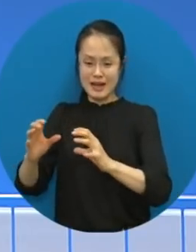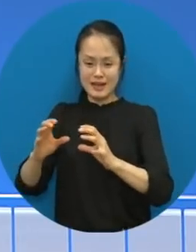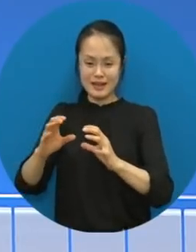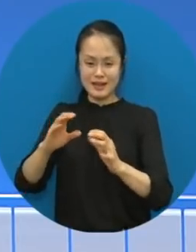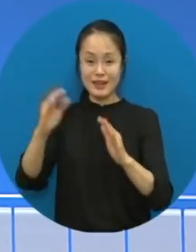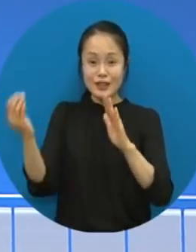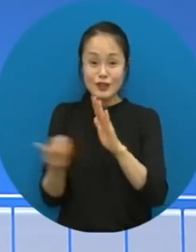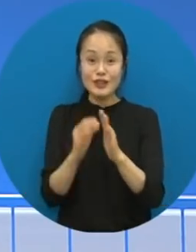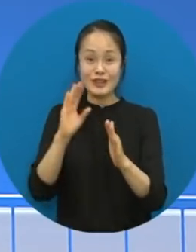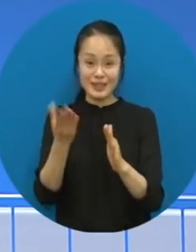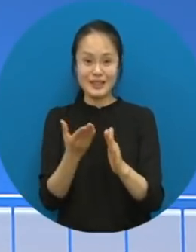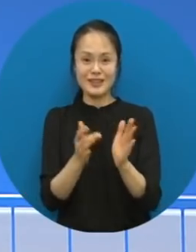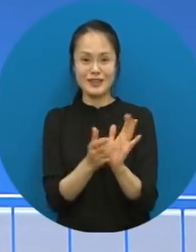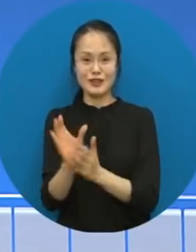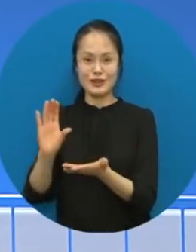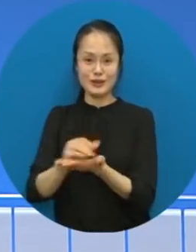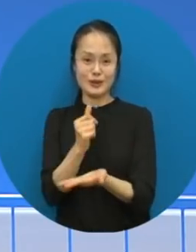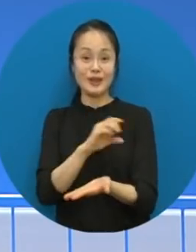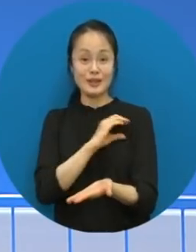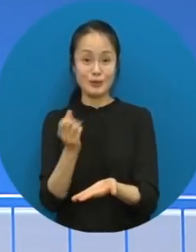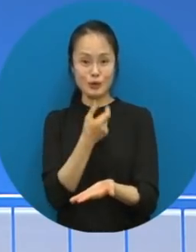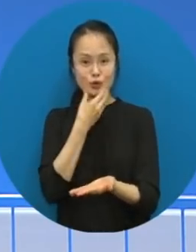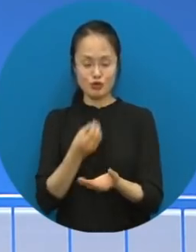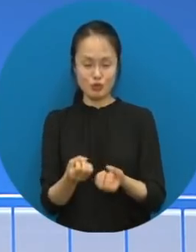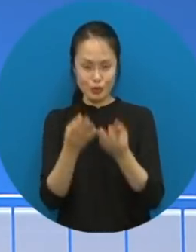축복하며 기도합니다. 그렇습니다.